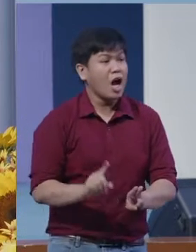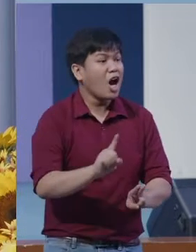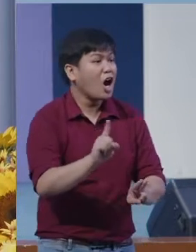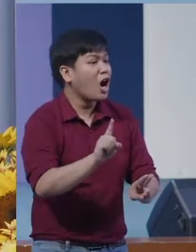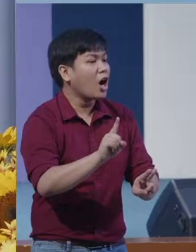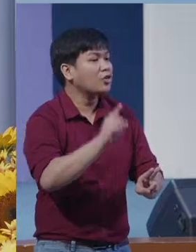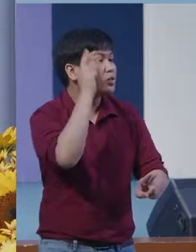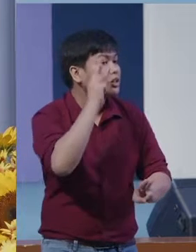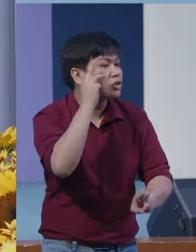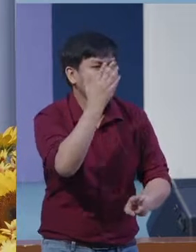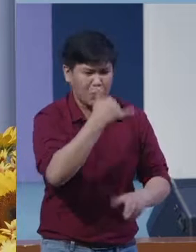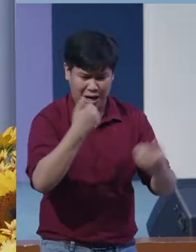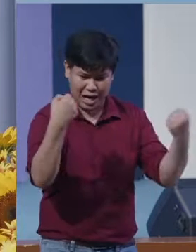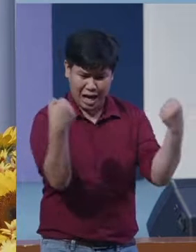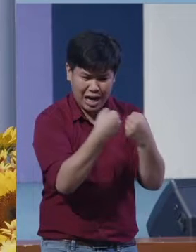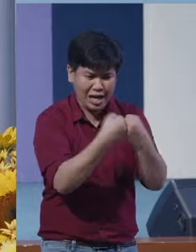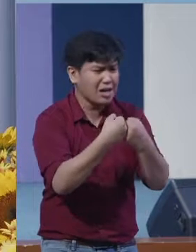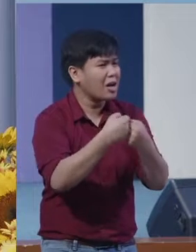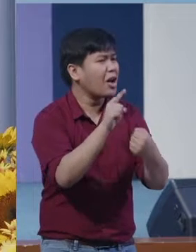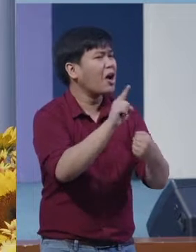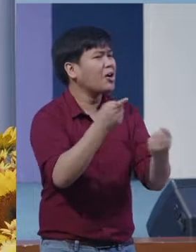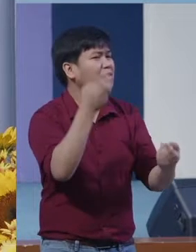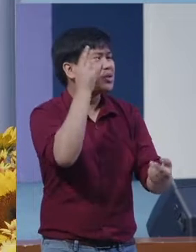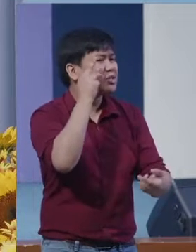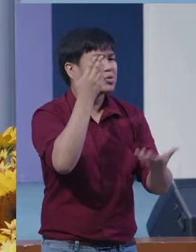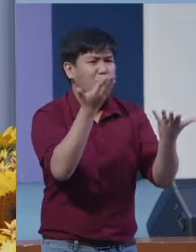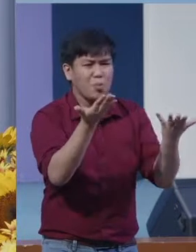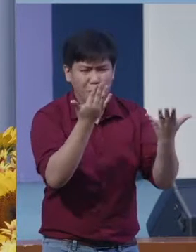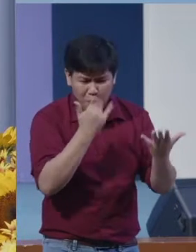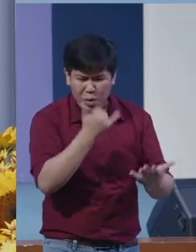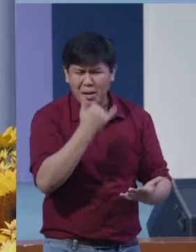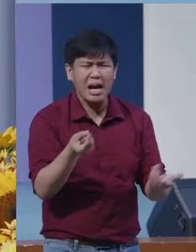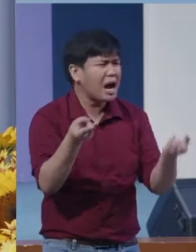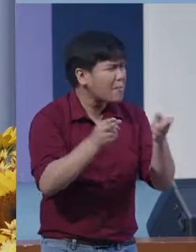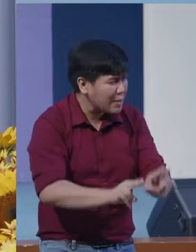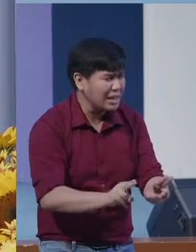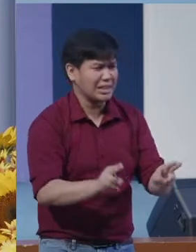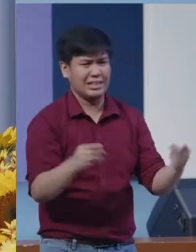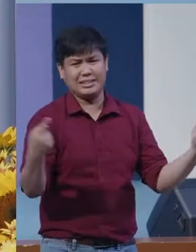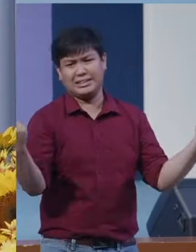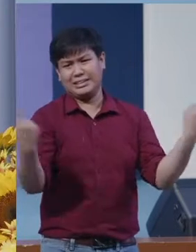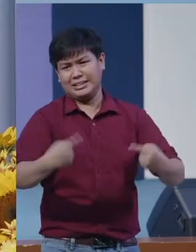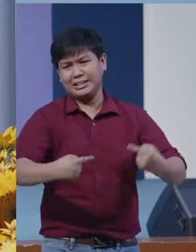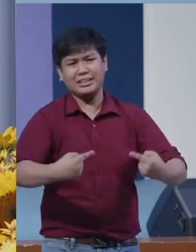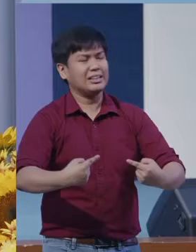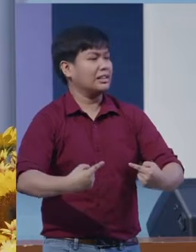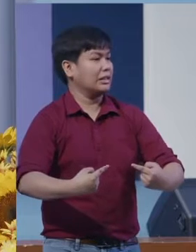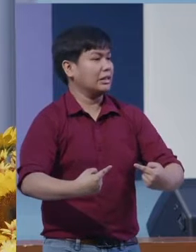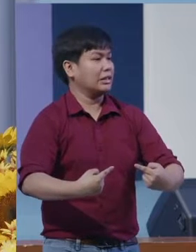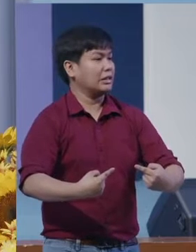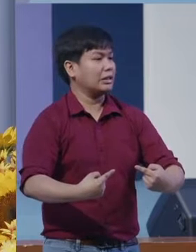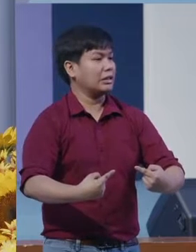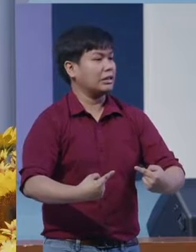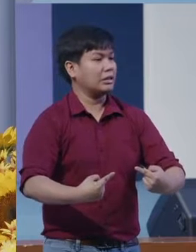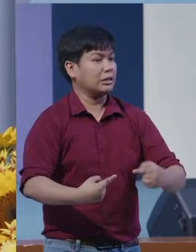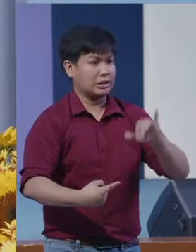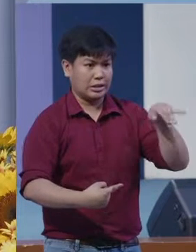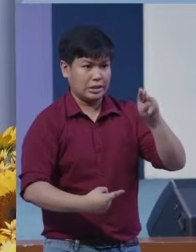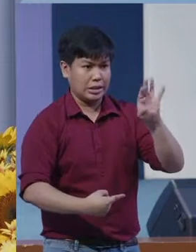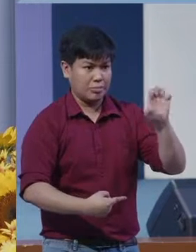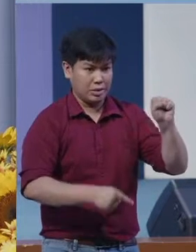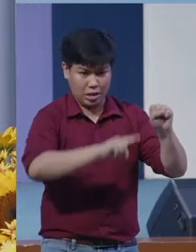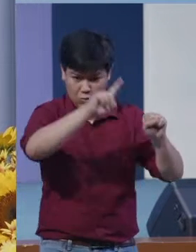causes quarrels and what causes fights among you? So among you, ibig sabihin sa loob ng iglesia.